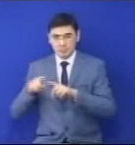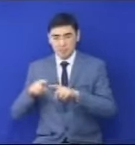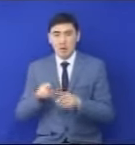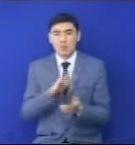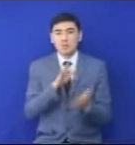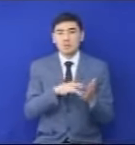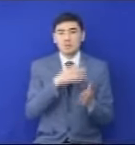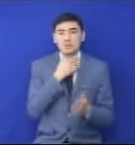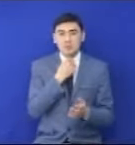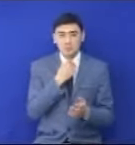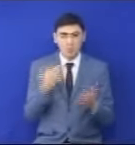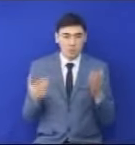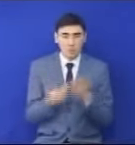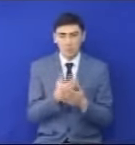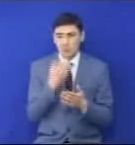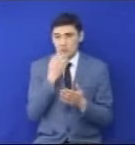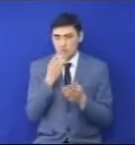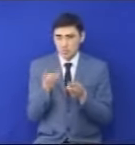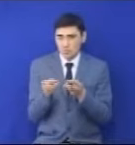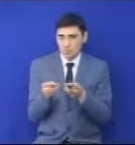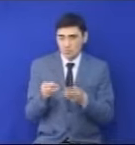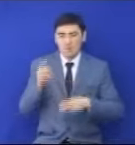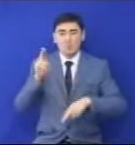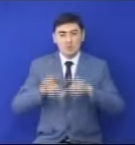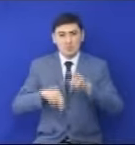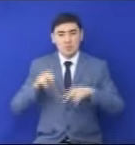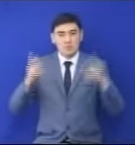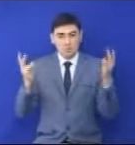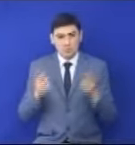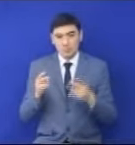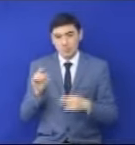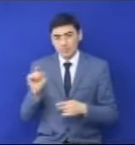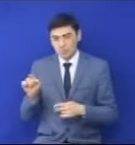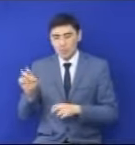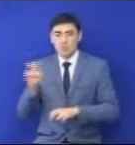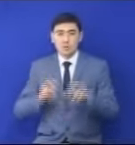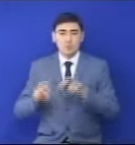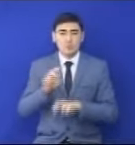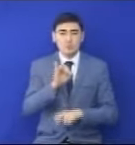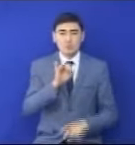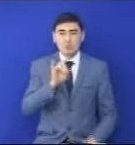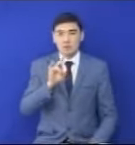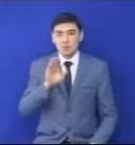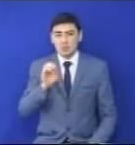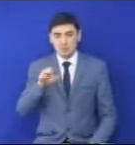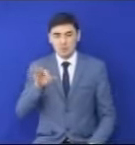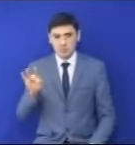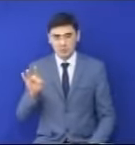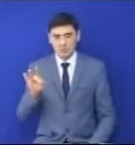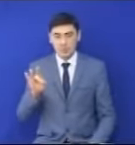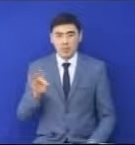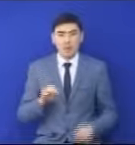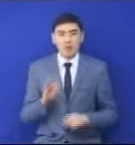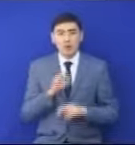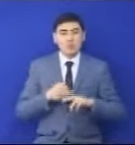үшін инвестор іздеуде. Бұл туралы өңірімізге жұмыс барысымен келген ведомствоның вице-министрі Бақытжан Жақсалиев айтты.